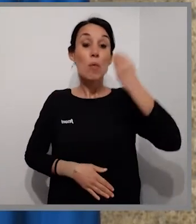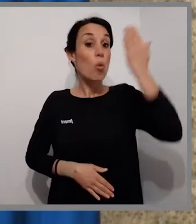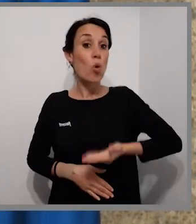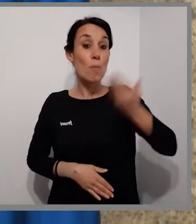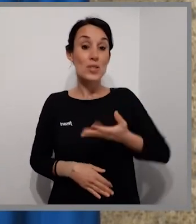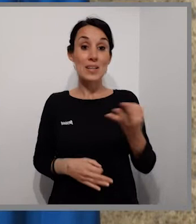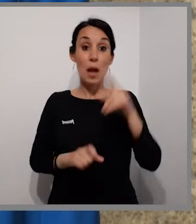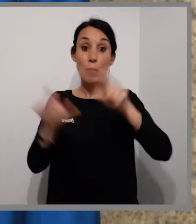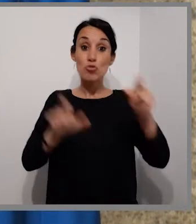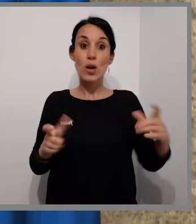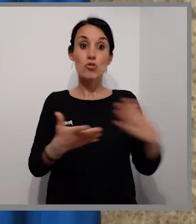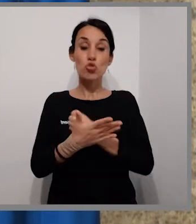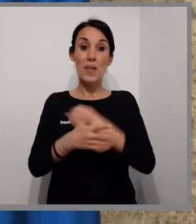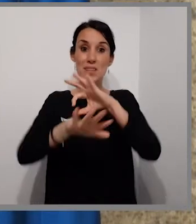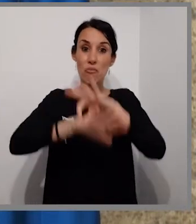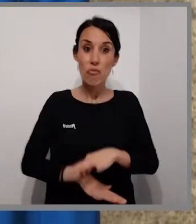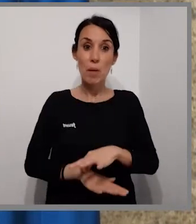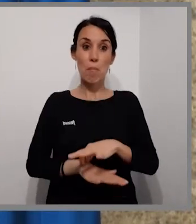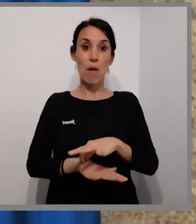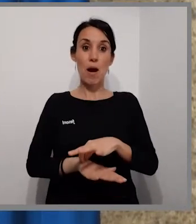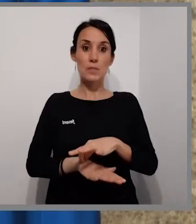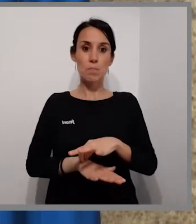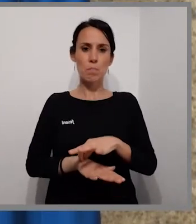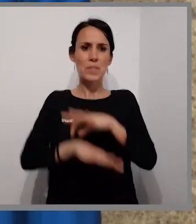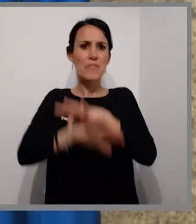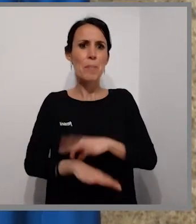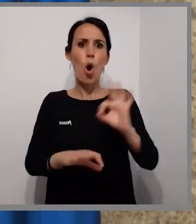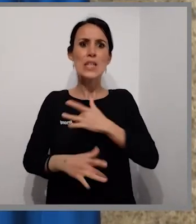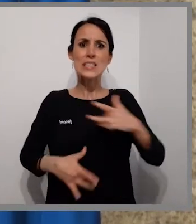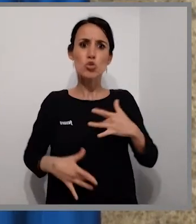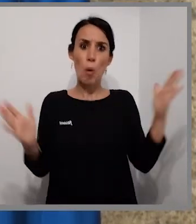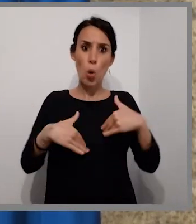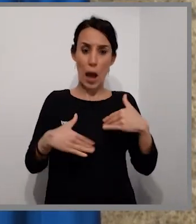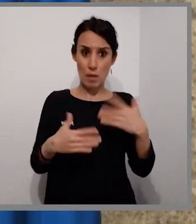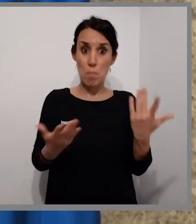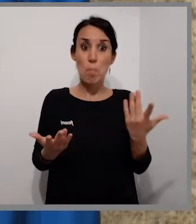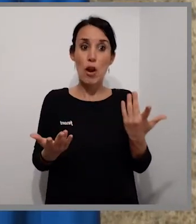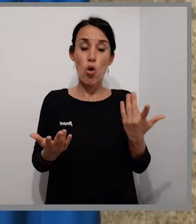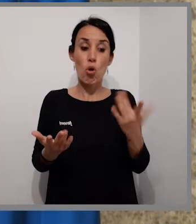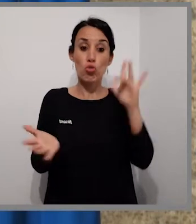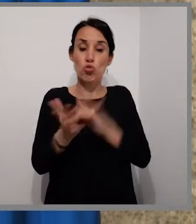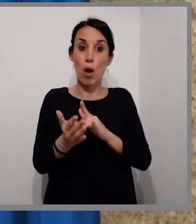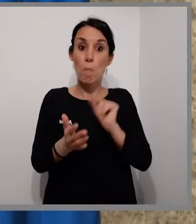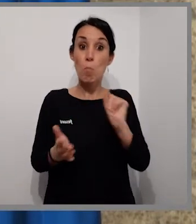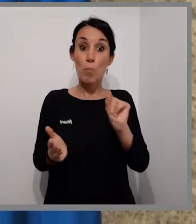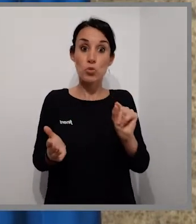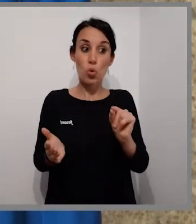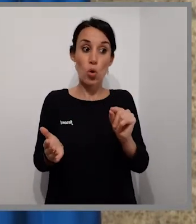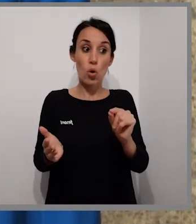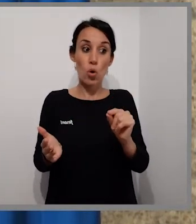molt important que totes aquelles persones malaltes, però malaltes o asimptomàtiques, que en un moment determinat